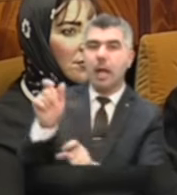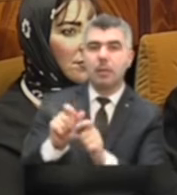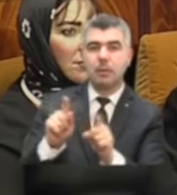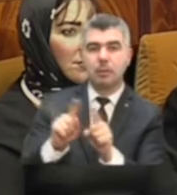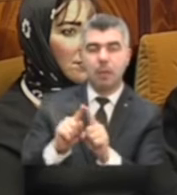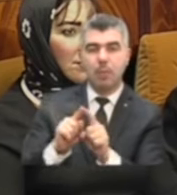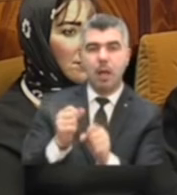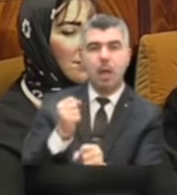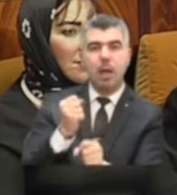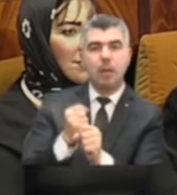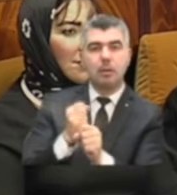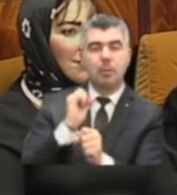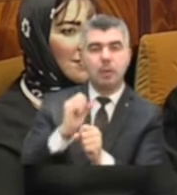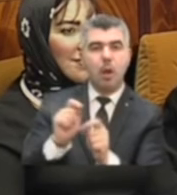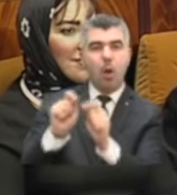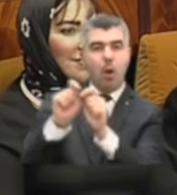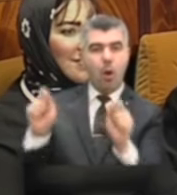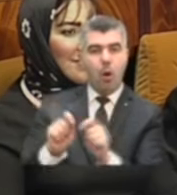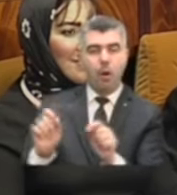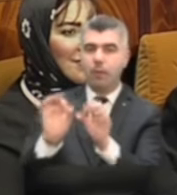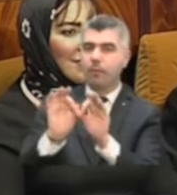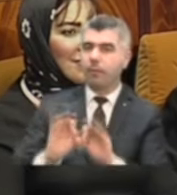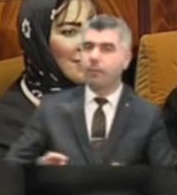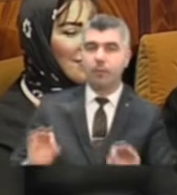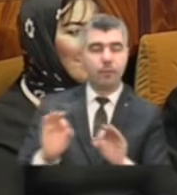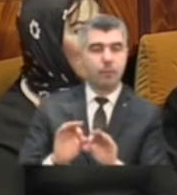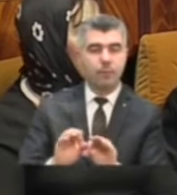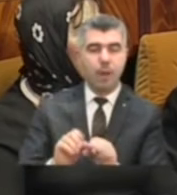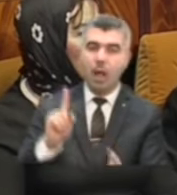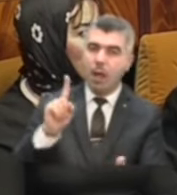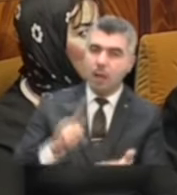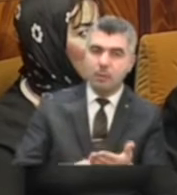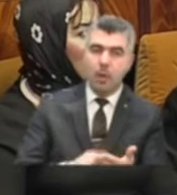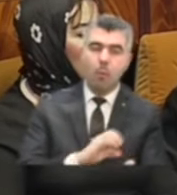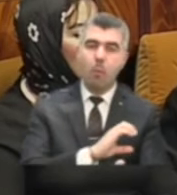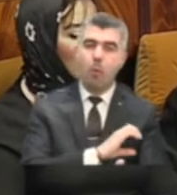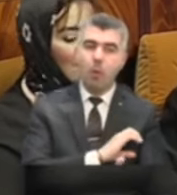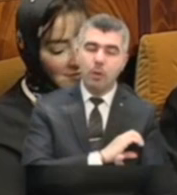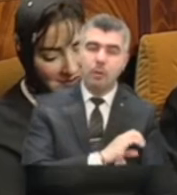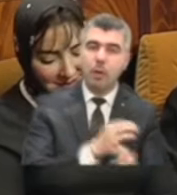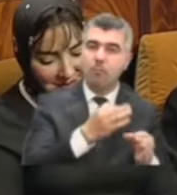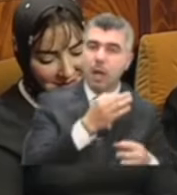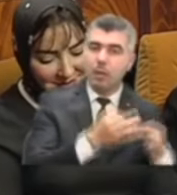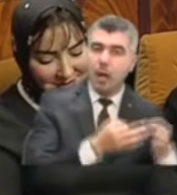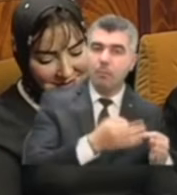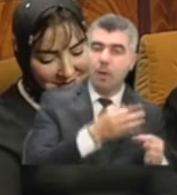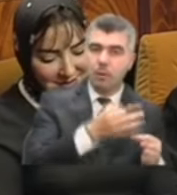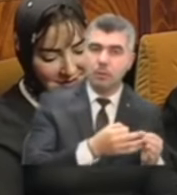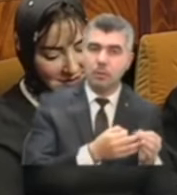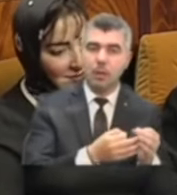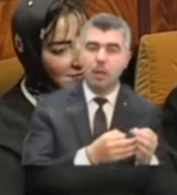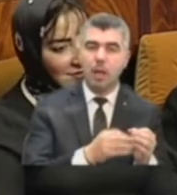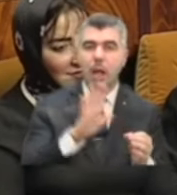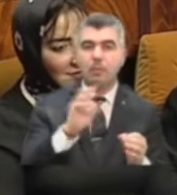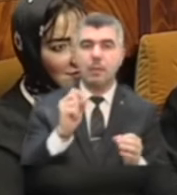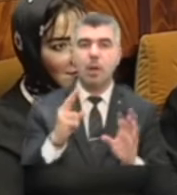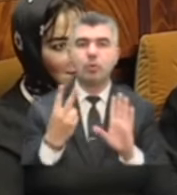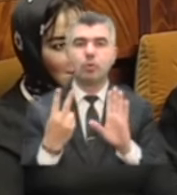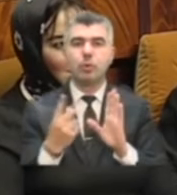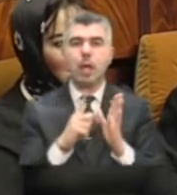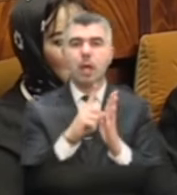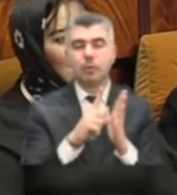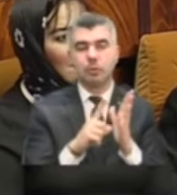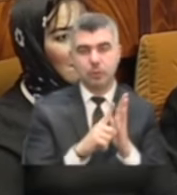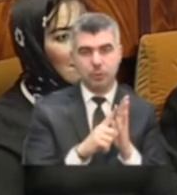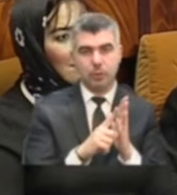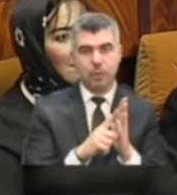الدولة، لابد من تدخل الأمن بالنسبة للقضاء ومن تدخل القانون. هناك فصول 502 من القانون الجنائي اللي